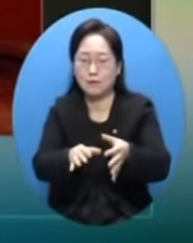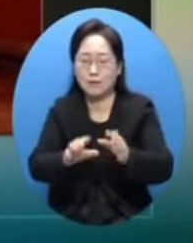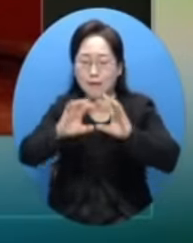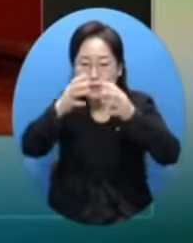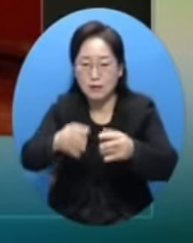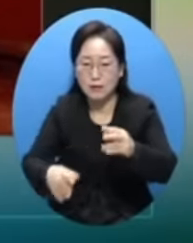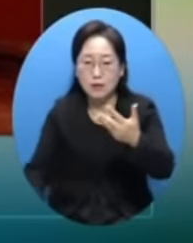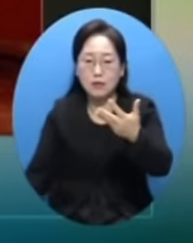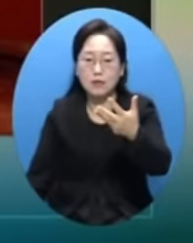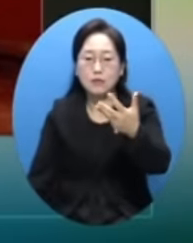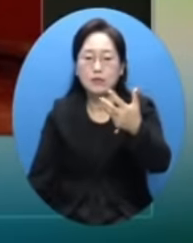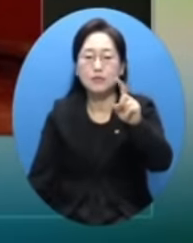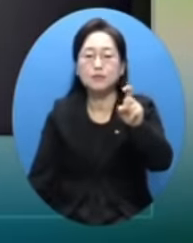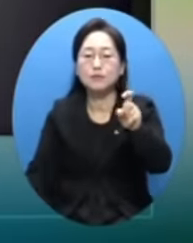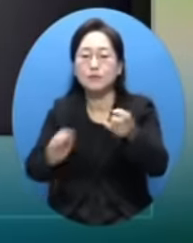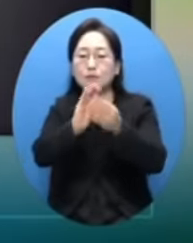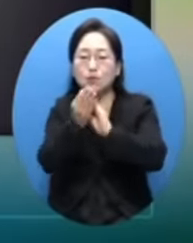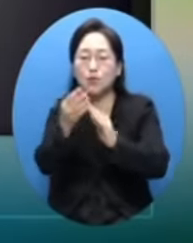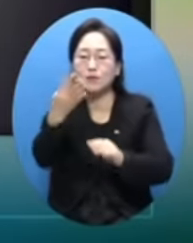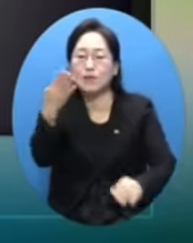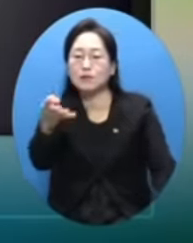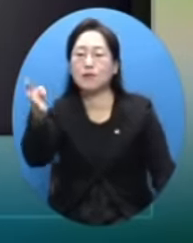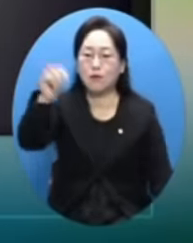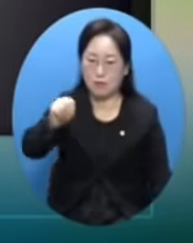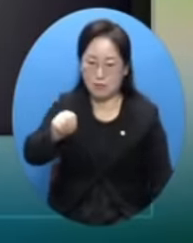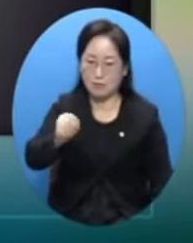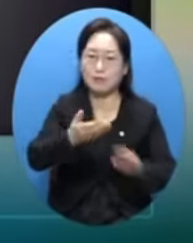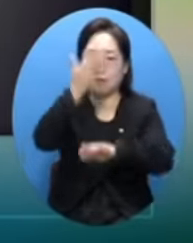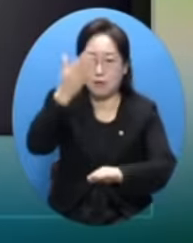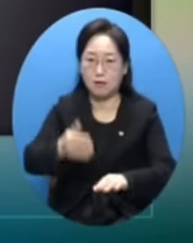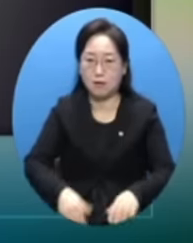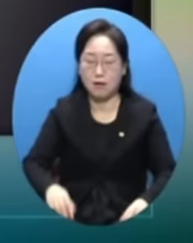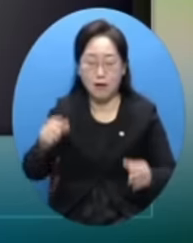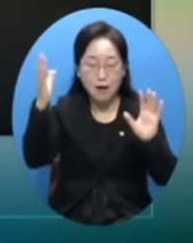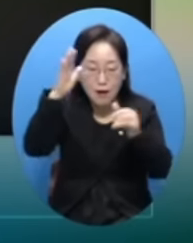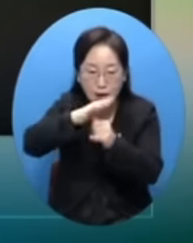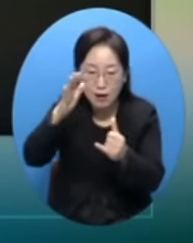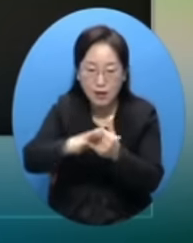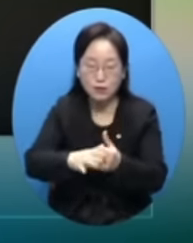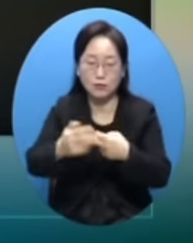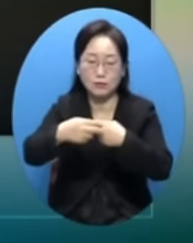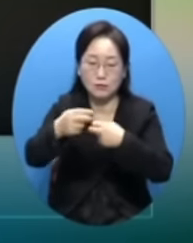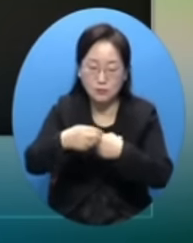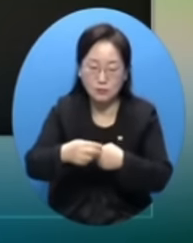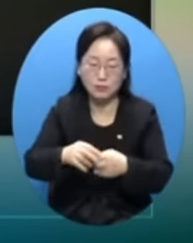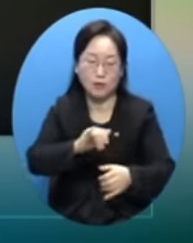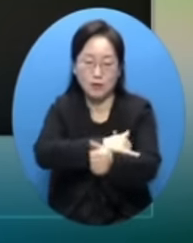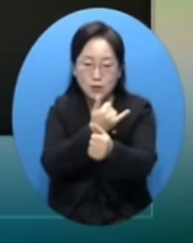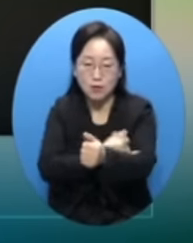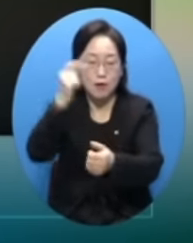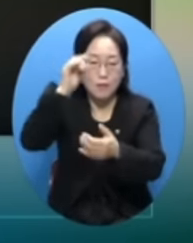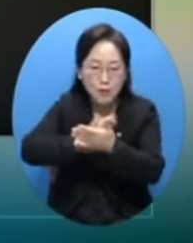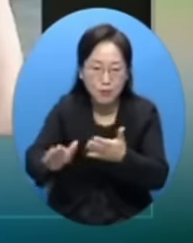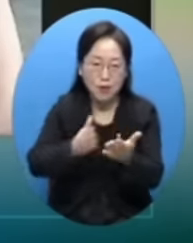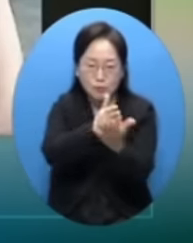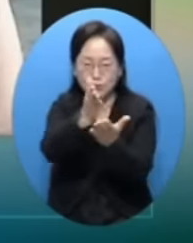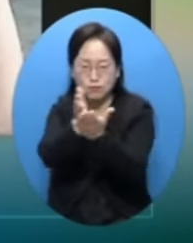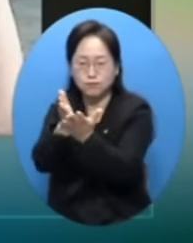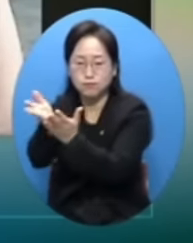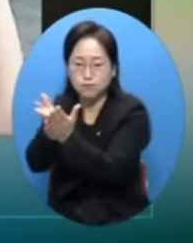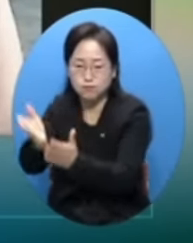4천억원이 넘습니다 아동 청소는 인구 의료 건강 교육 과학기술 인권 평화 하지않는 분해가